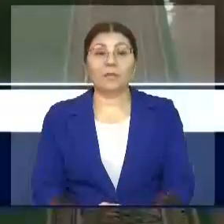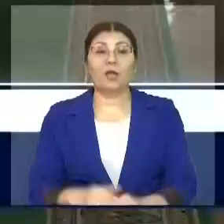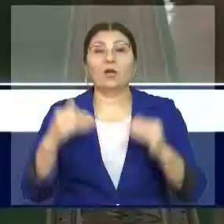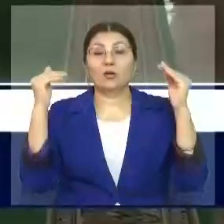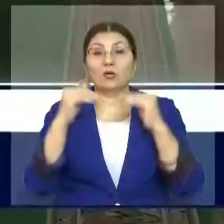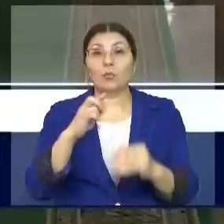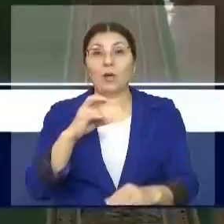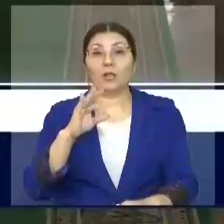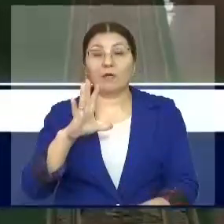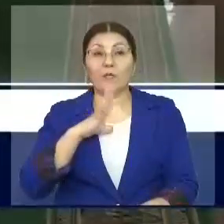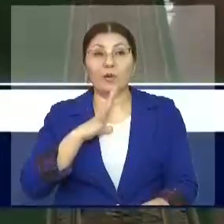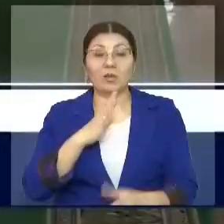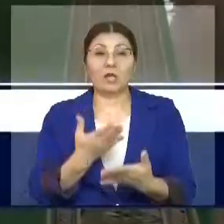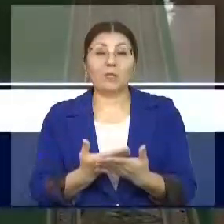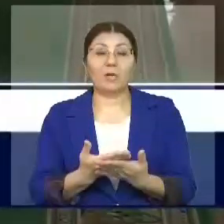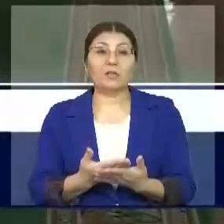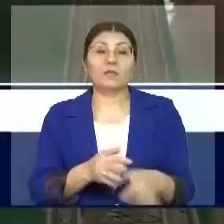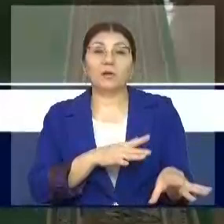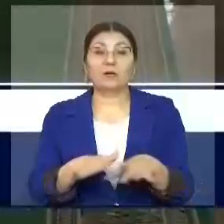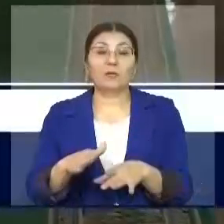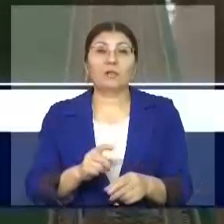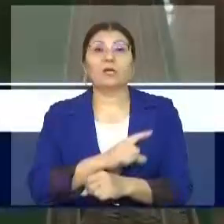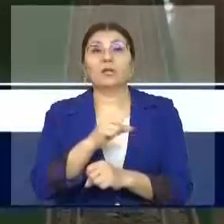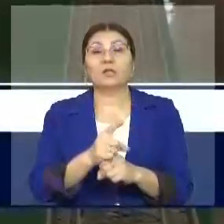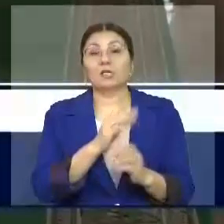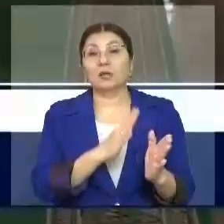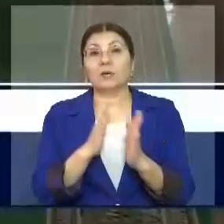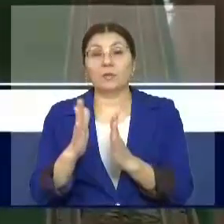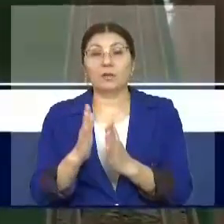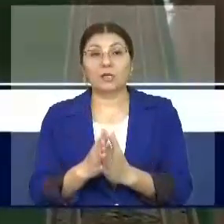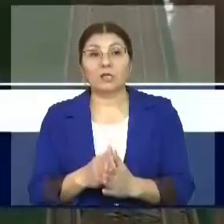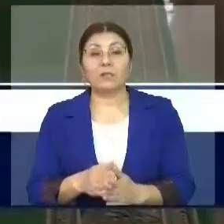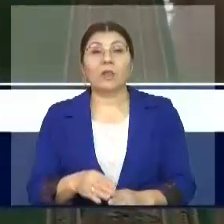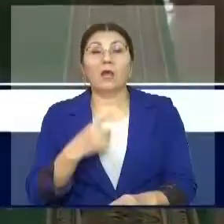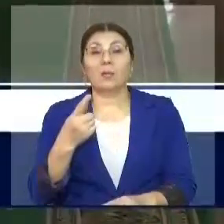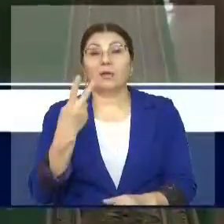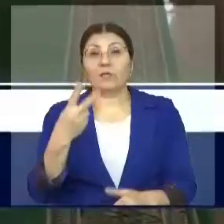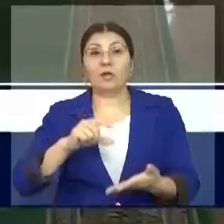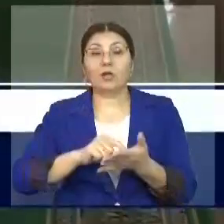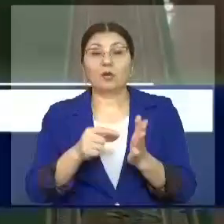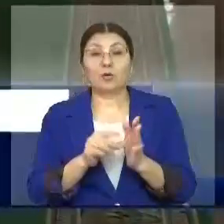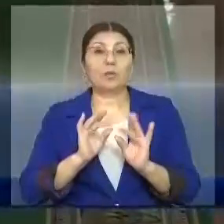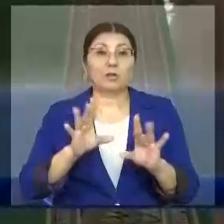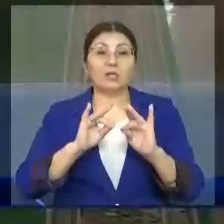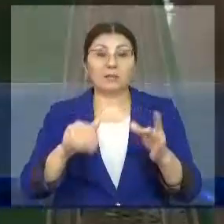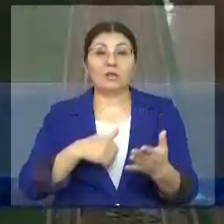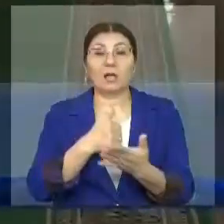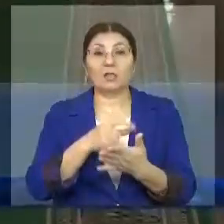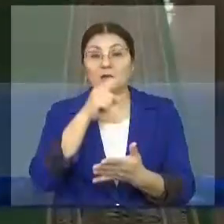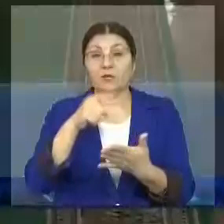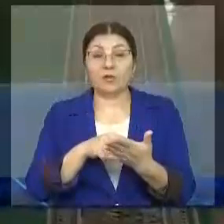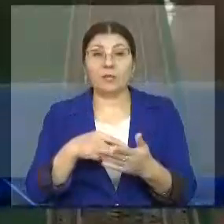университете Жубанова состоялась традиционная акция «Час добропорядочности». Студентам первых и вторых курсов разъяснили основные